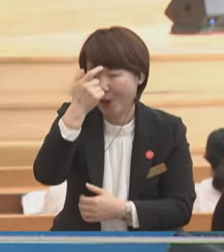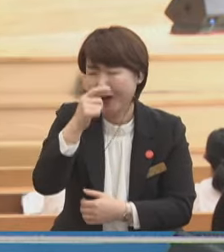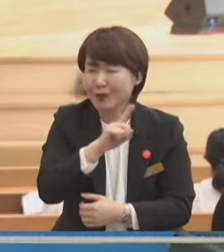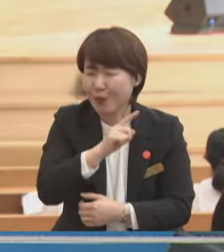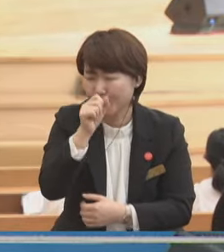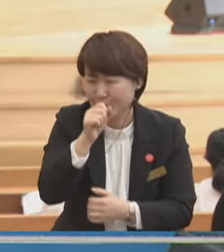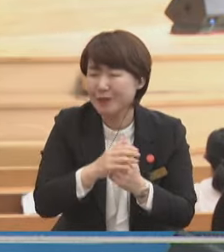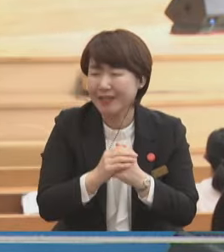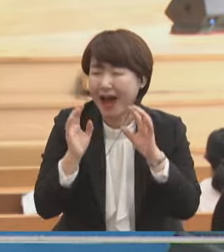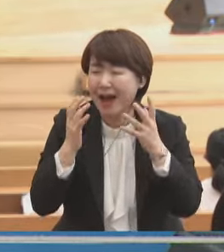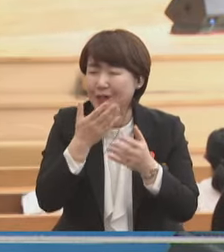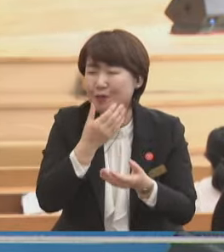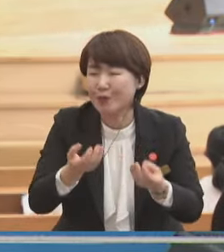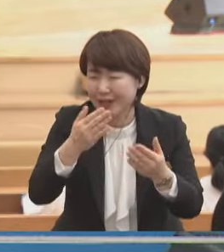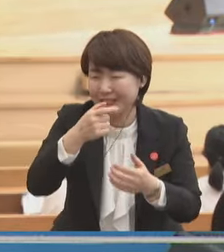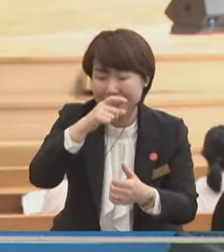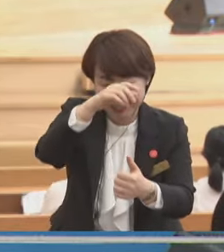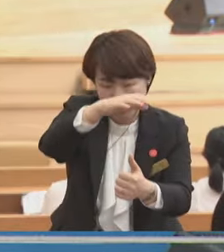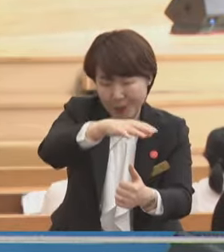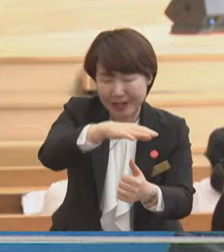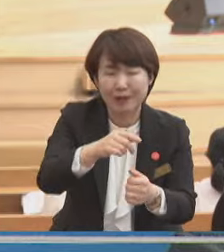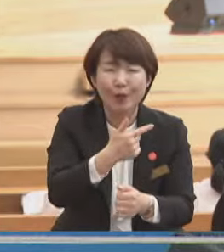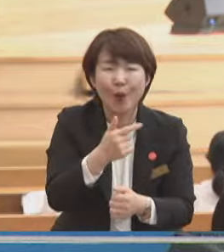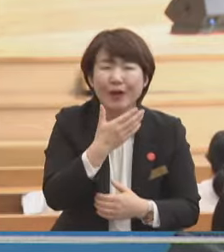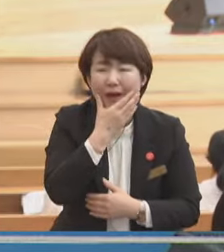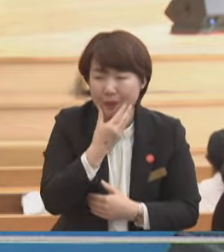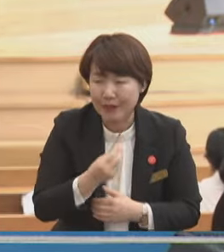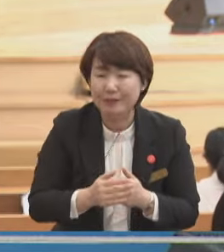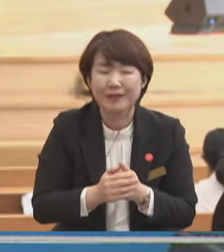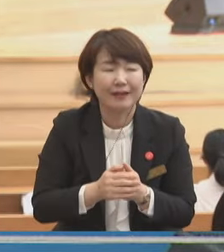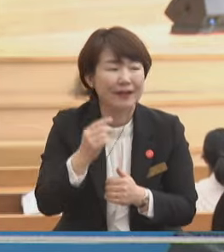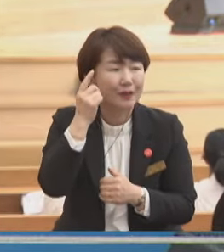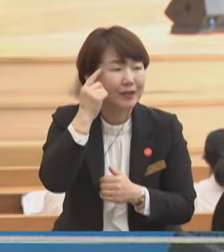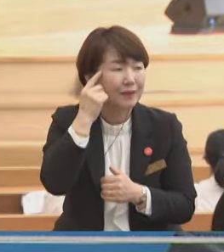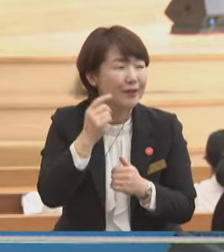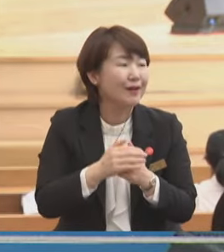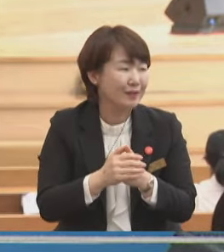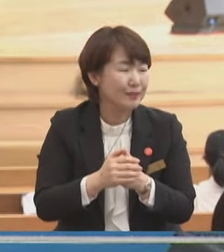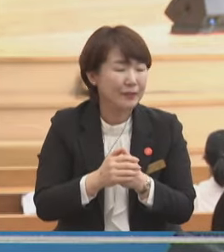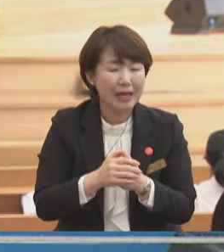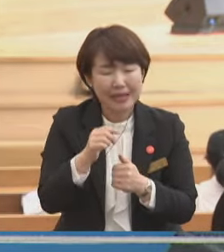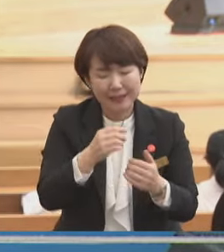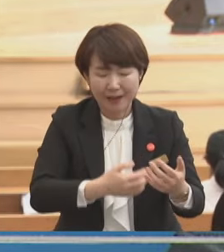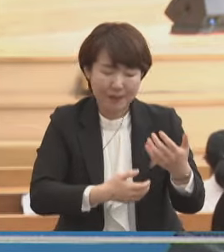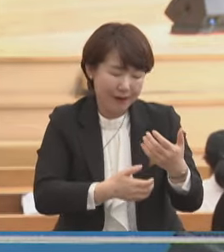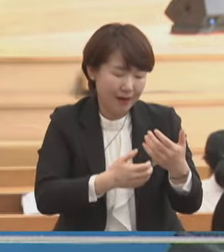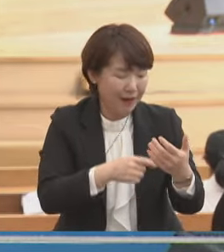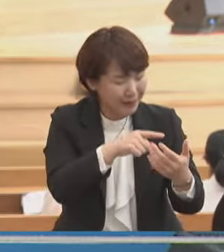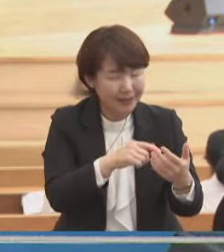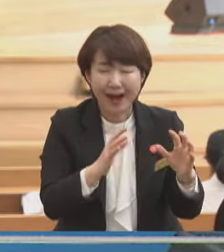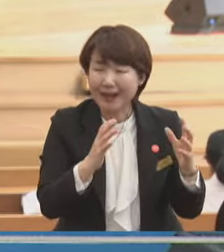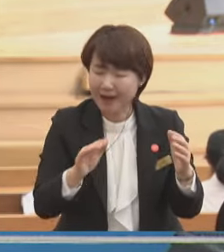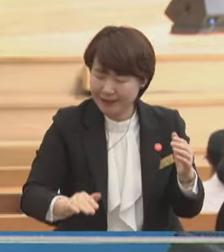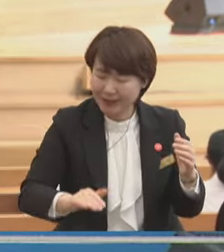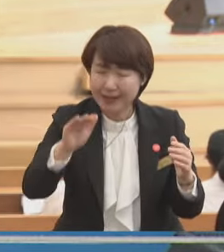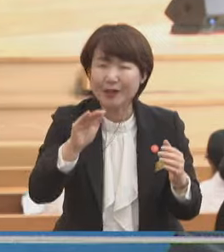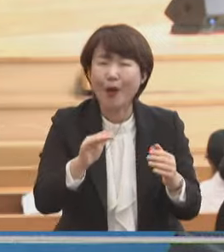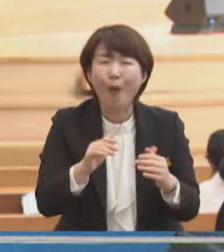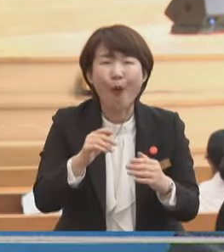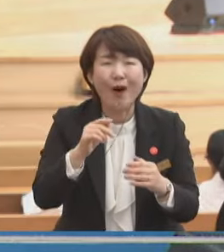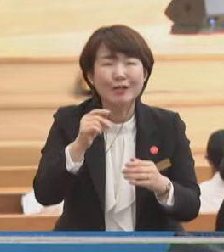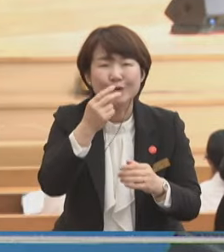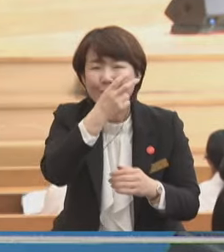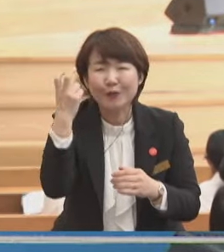너무너무 행복해 막 왜 행복하냐이 아이가 자라서 어떤 인물 될까